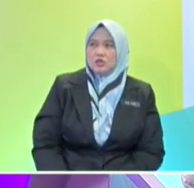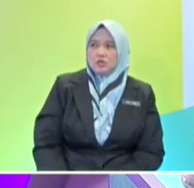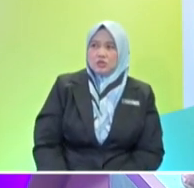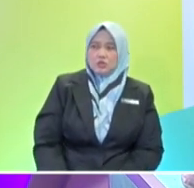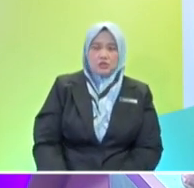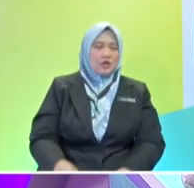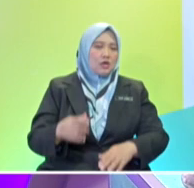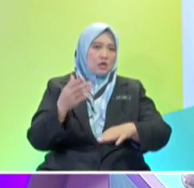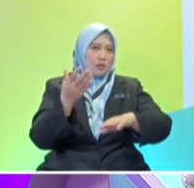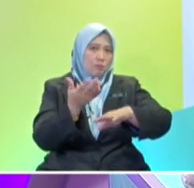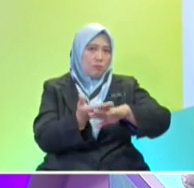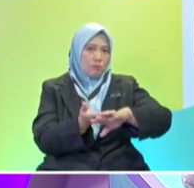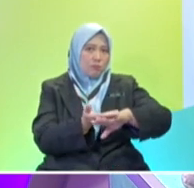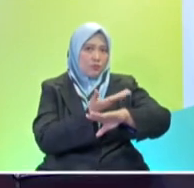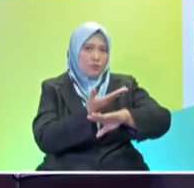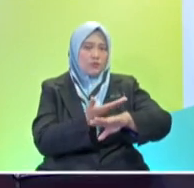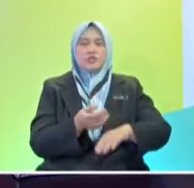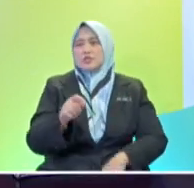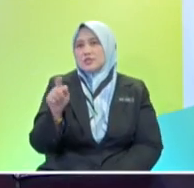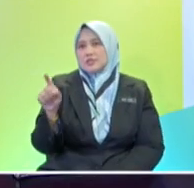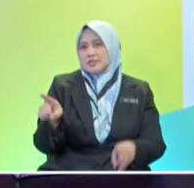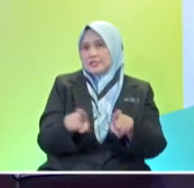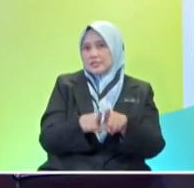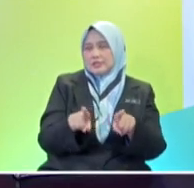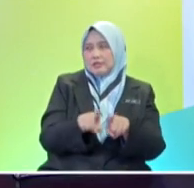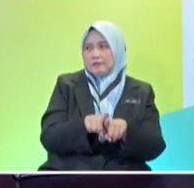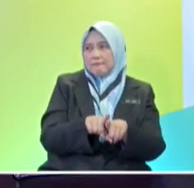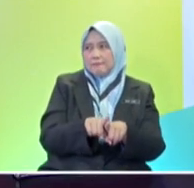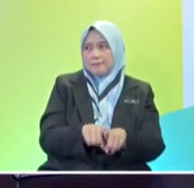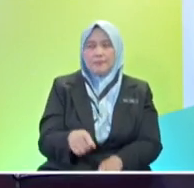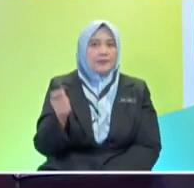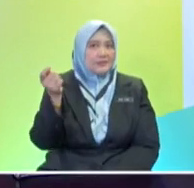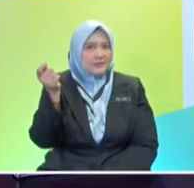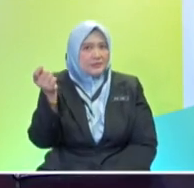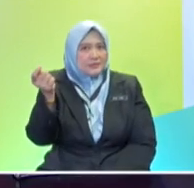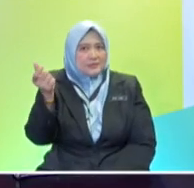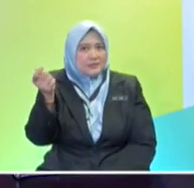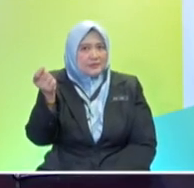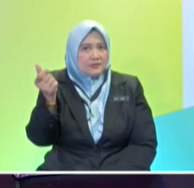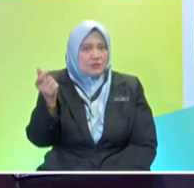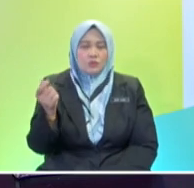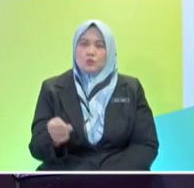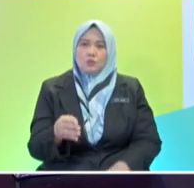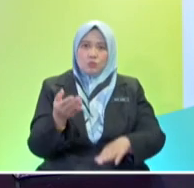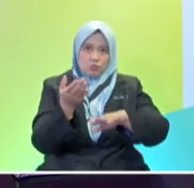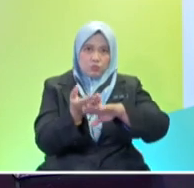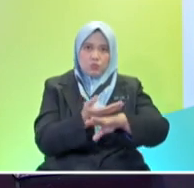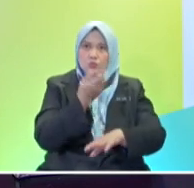ataupun kerbau tadi dari segi bulunya. Jadi ini haiwan yang berbeza tetapi mempunyai